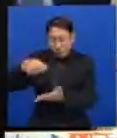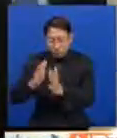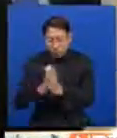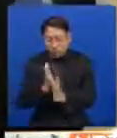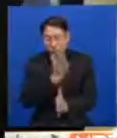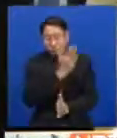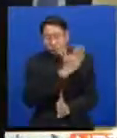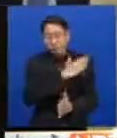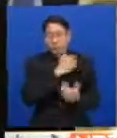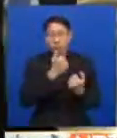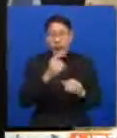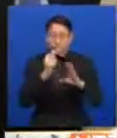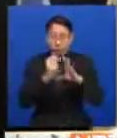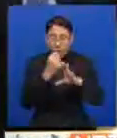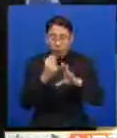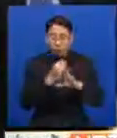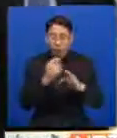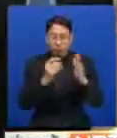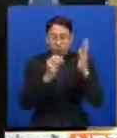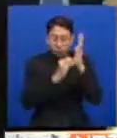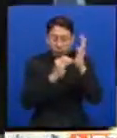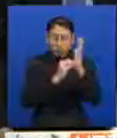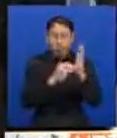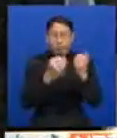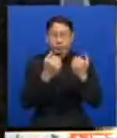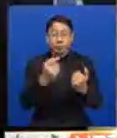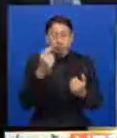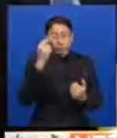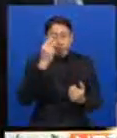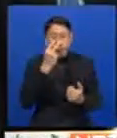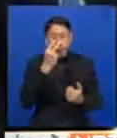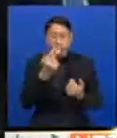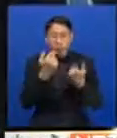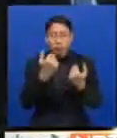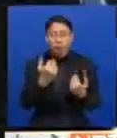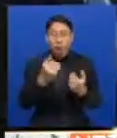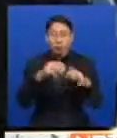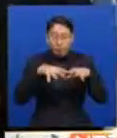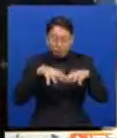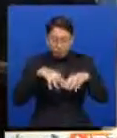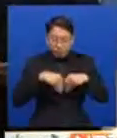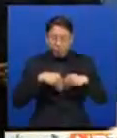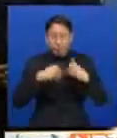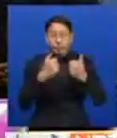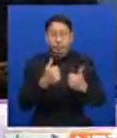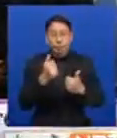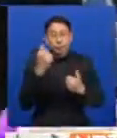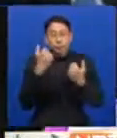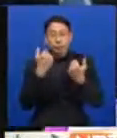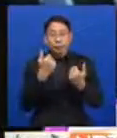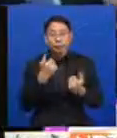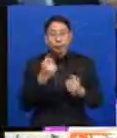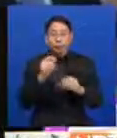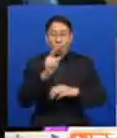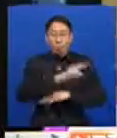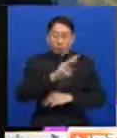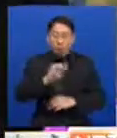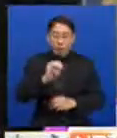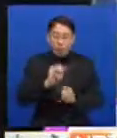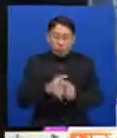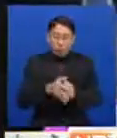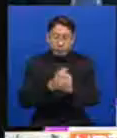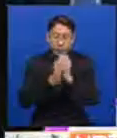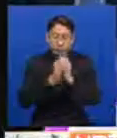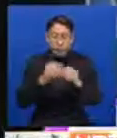ไทยธรรมบริเวณตลาดยิ่งเจริญสะพานใหม่เพื่อสร้างความมั่นใจให้กับผู้บริโภคนะคะในช่วงเทศกาลวันมาฆบูชา